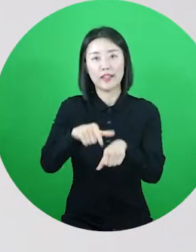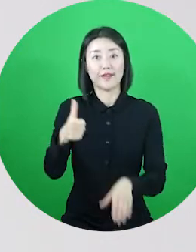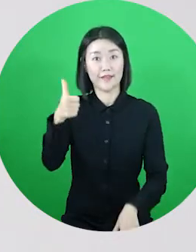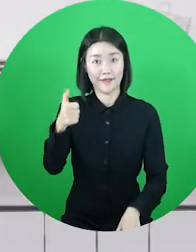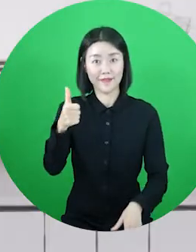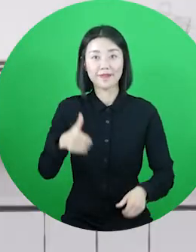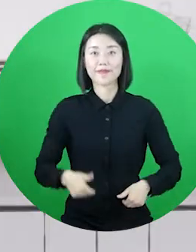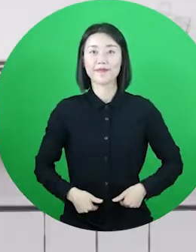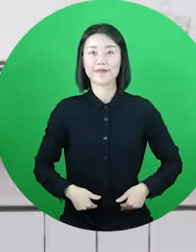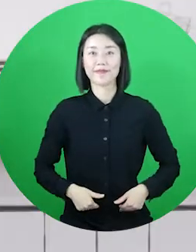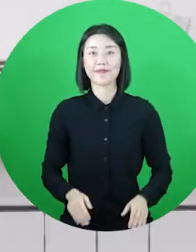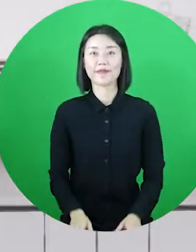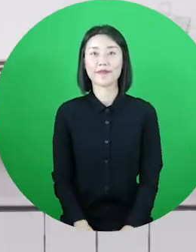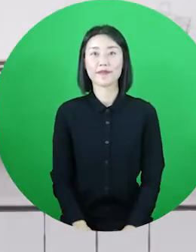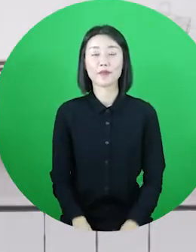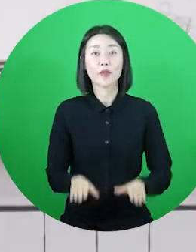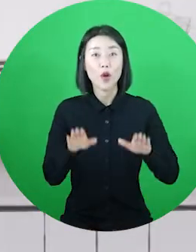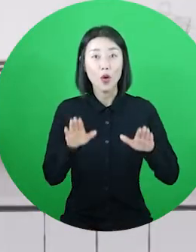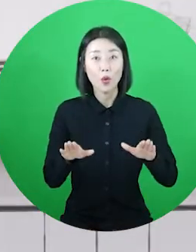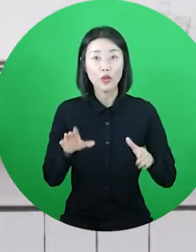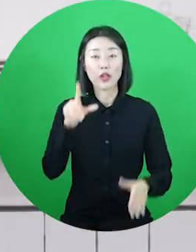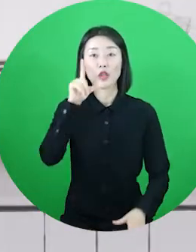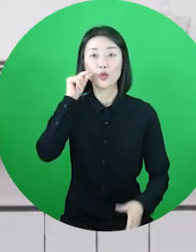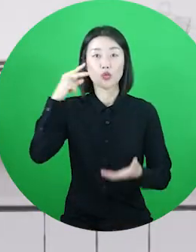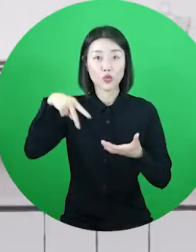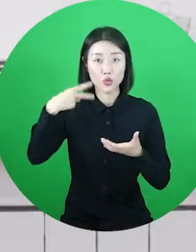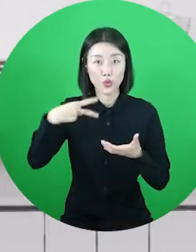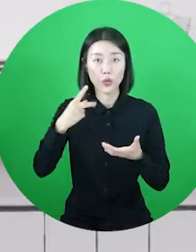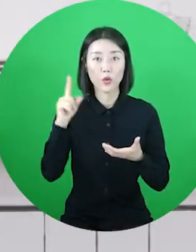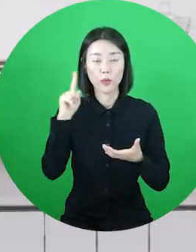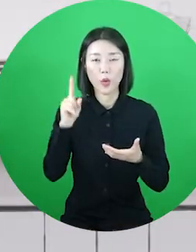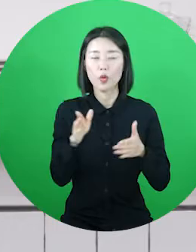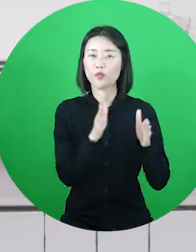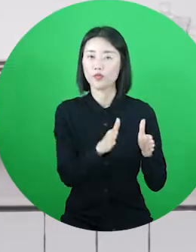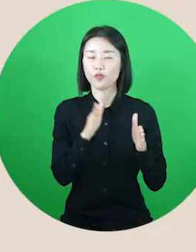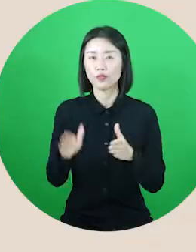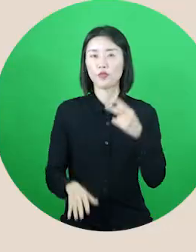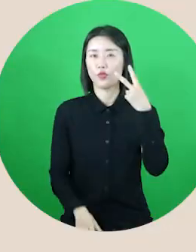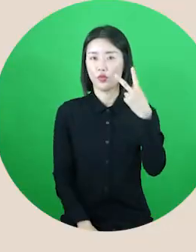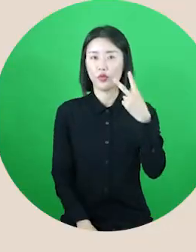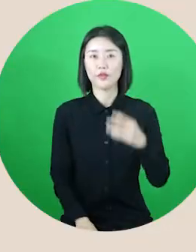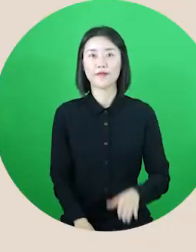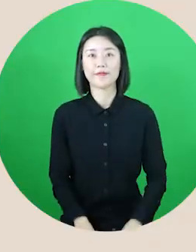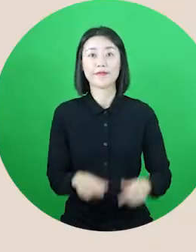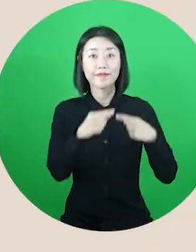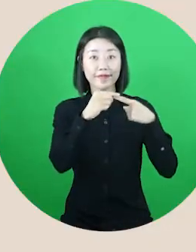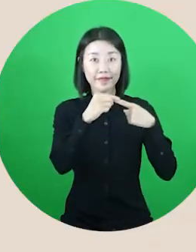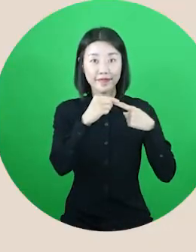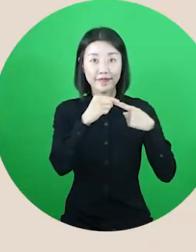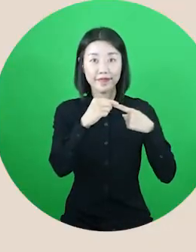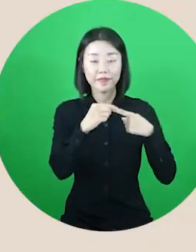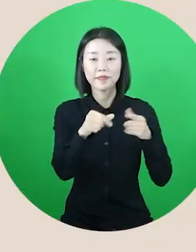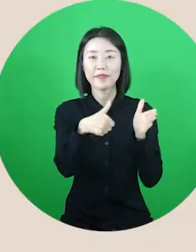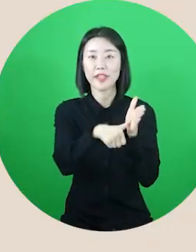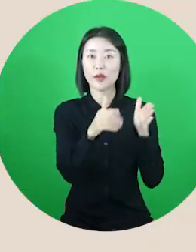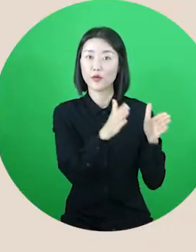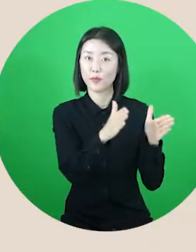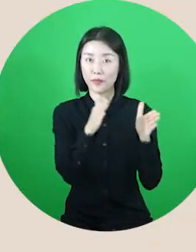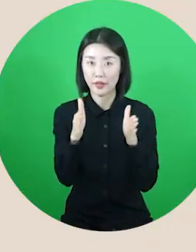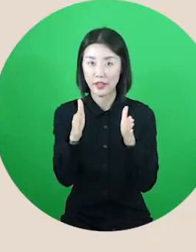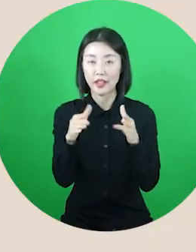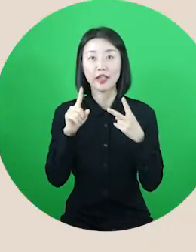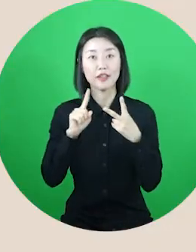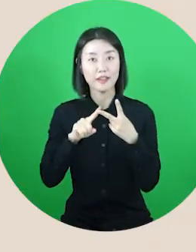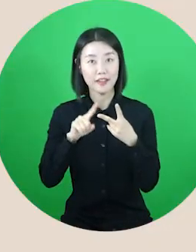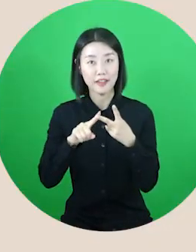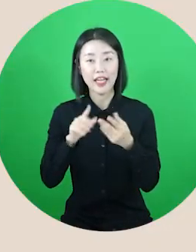주세요. 오늘 우동은 총 2개의 단계로 만들 거예요. 첫째, 재료 준비하기.